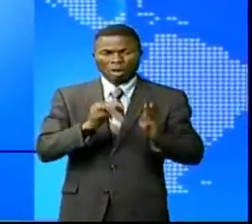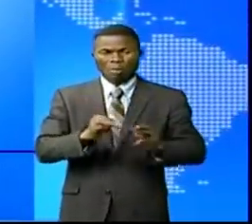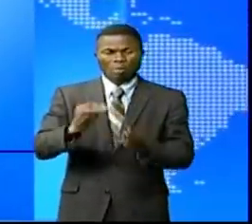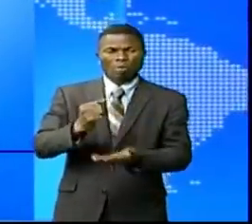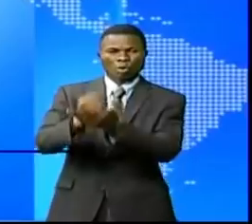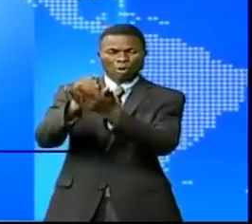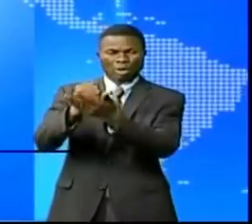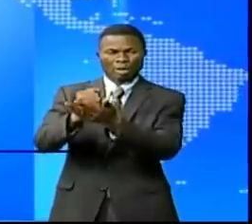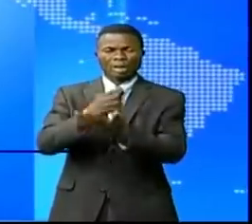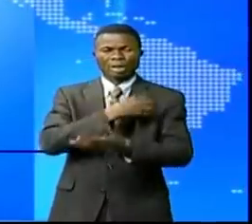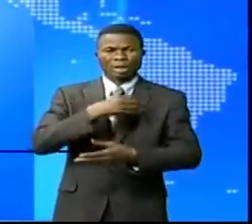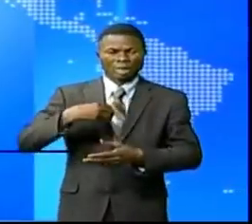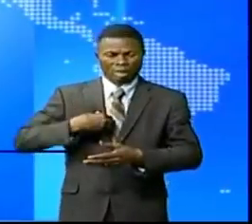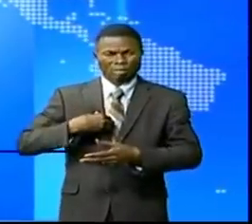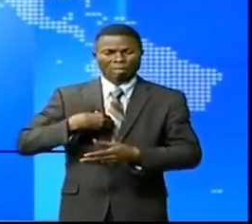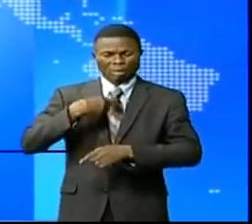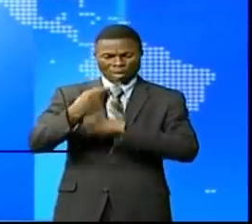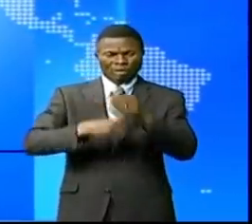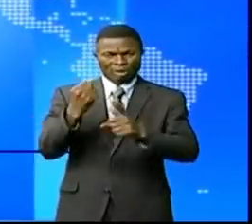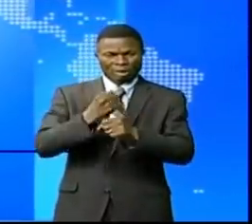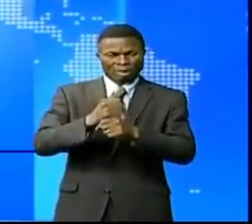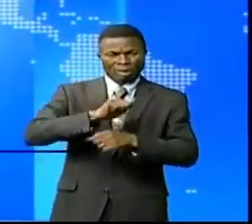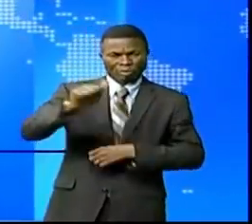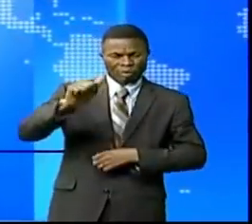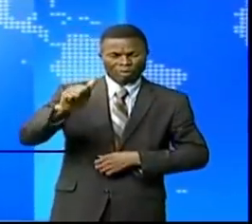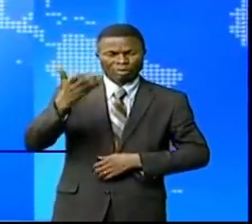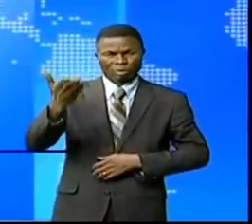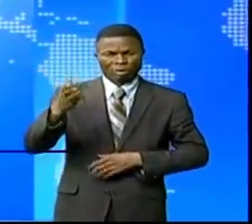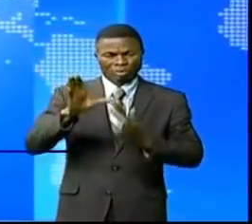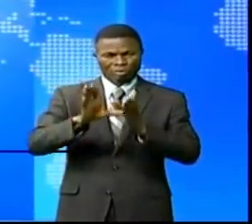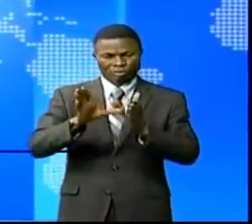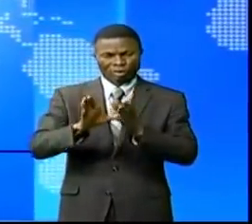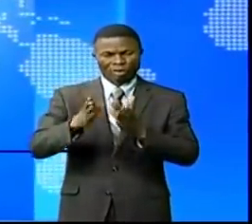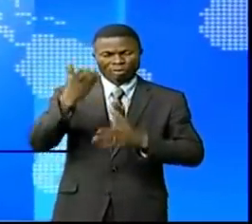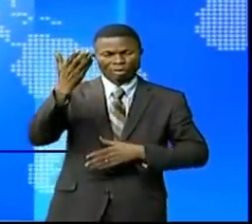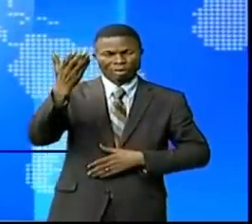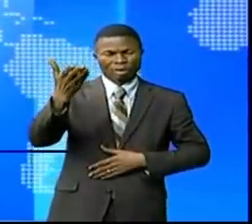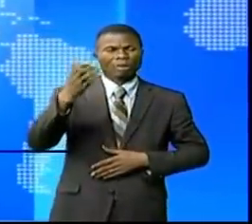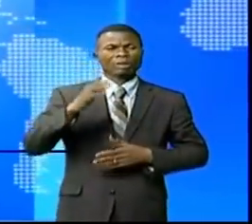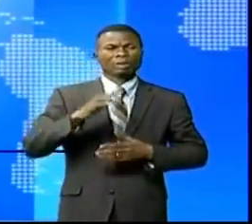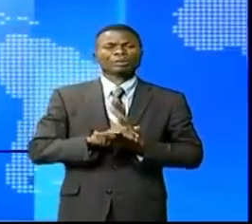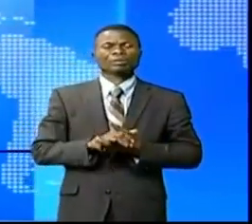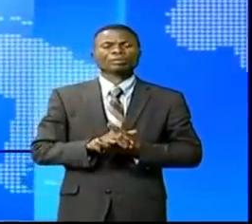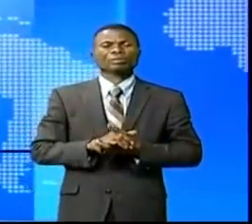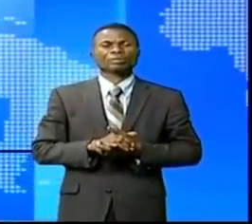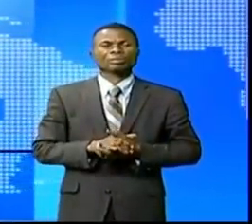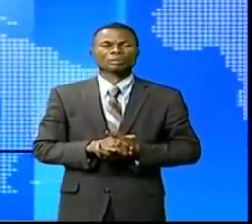d'encourager l'entrepreneuriat féminin. Erika Bamba et Mireille Ndeke pour le reportage.